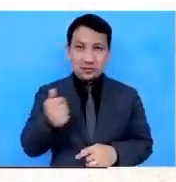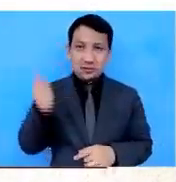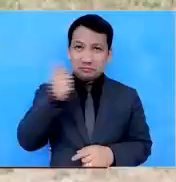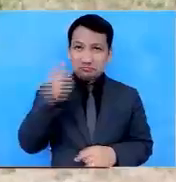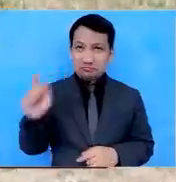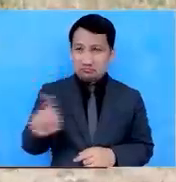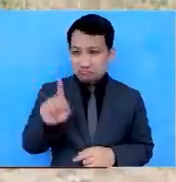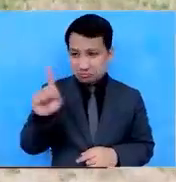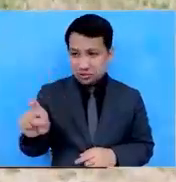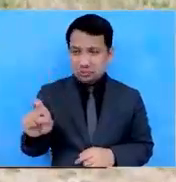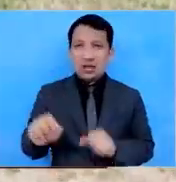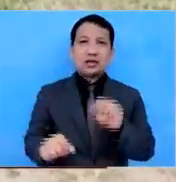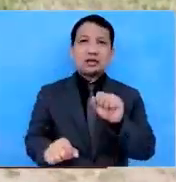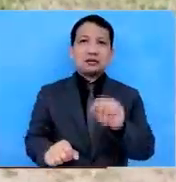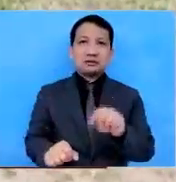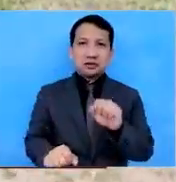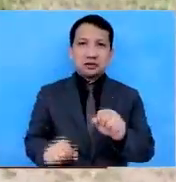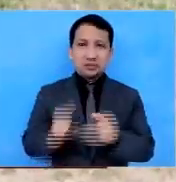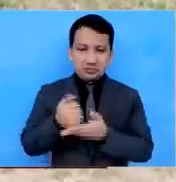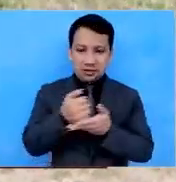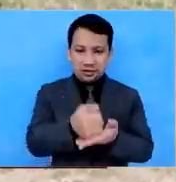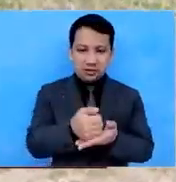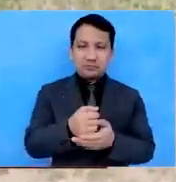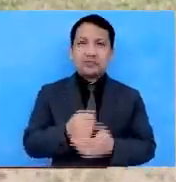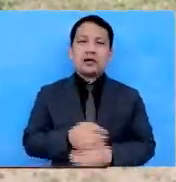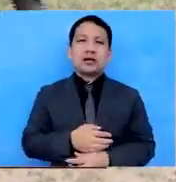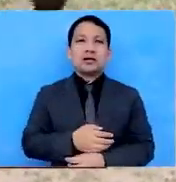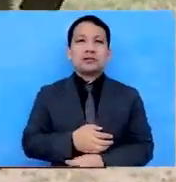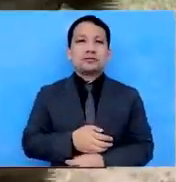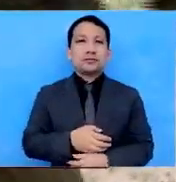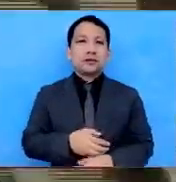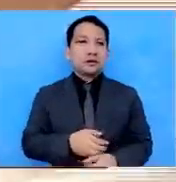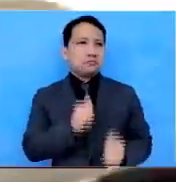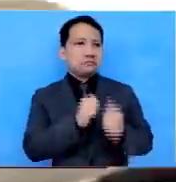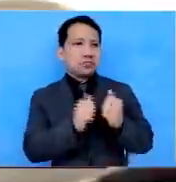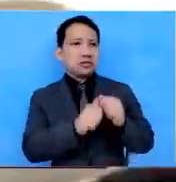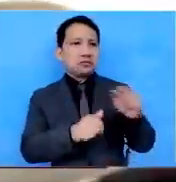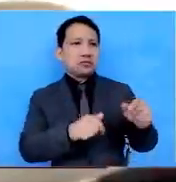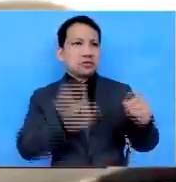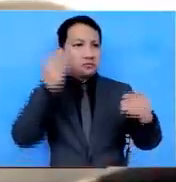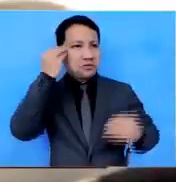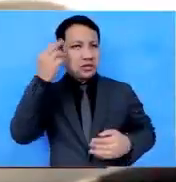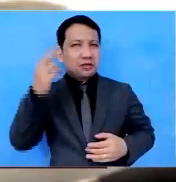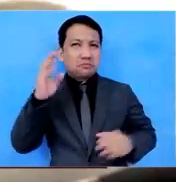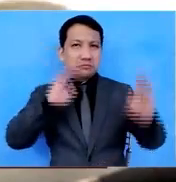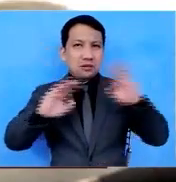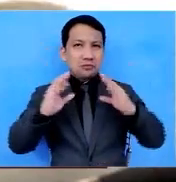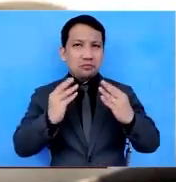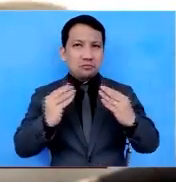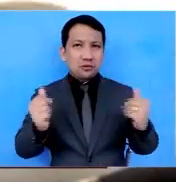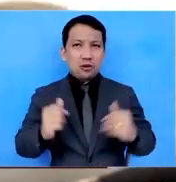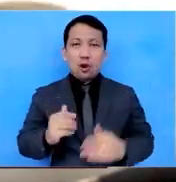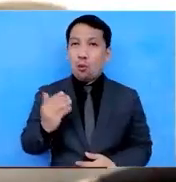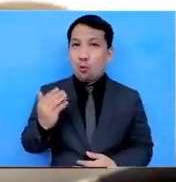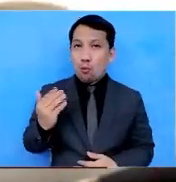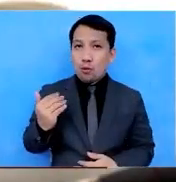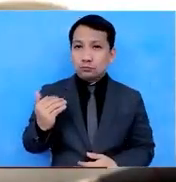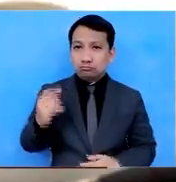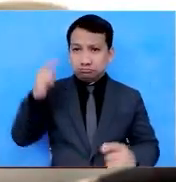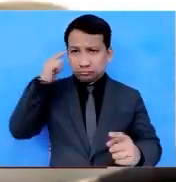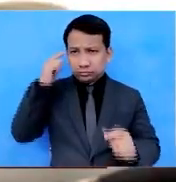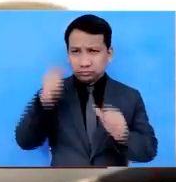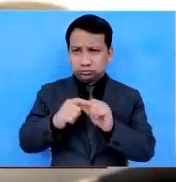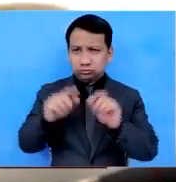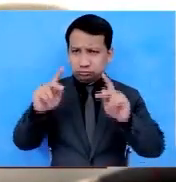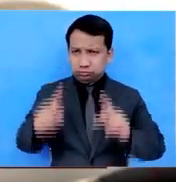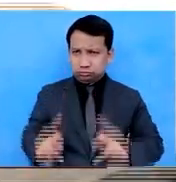tatanungin, makakatulong daw ang ROTC. So yung sinasabi natin, yung mental problem, it can be cured kasi yung frustration tolerance ng isang